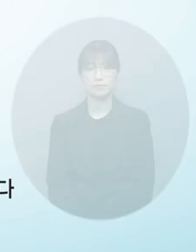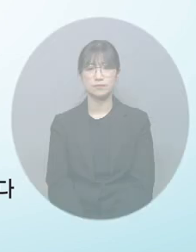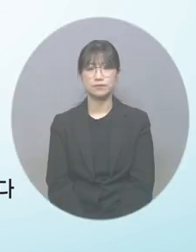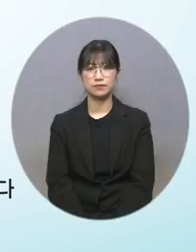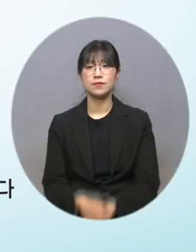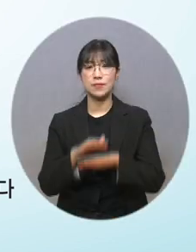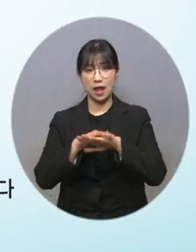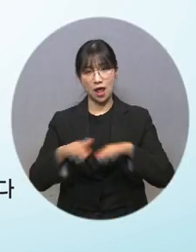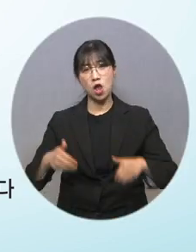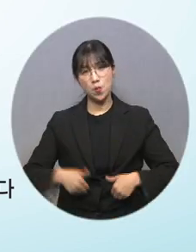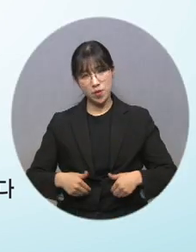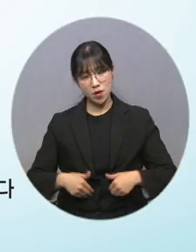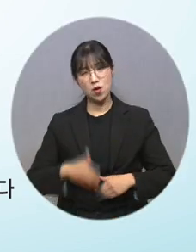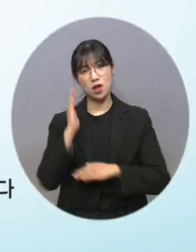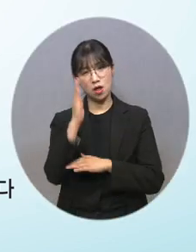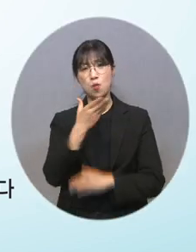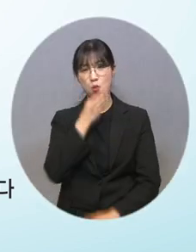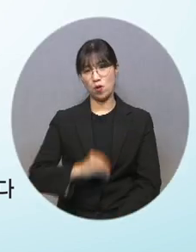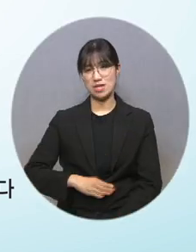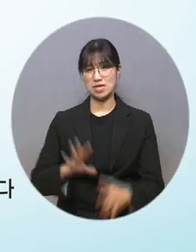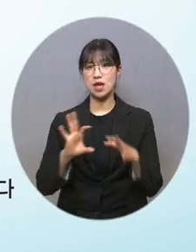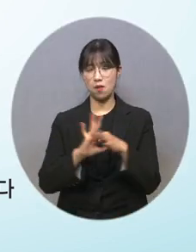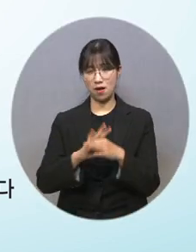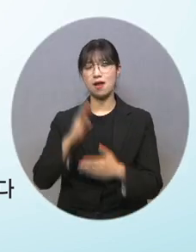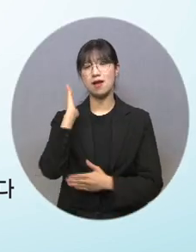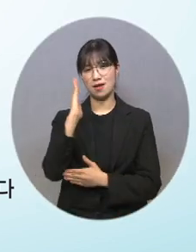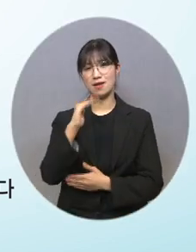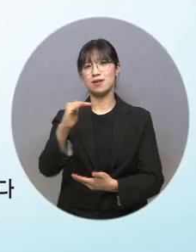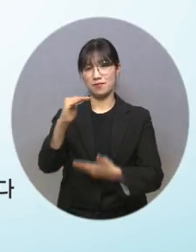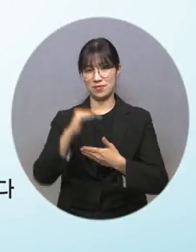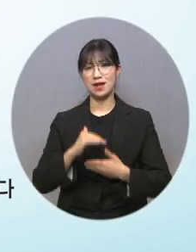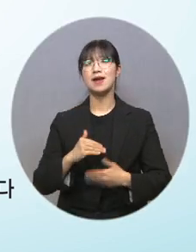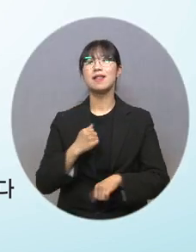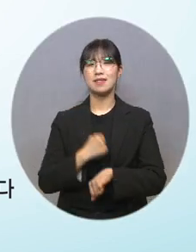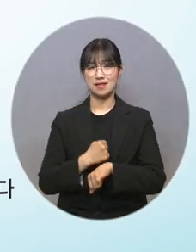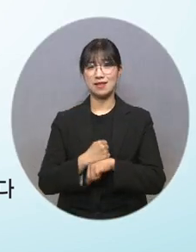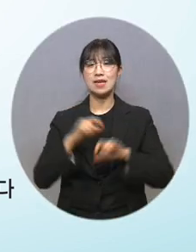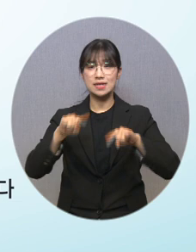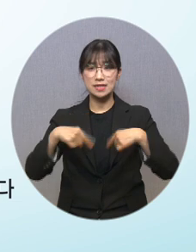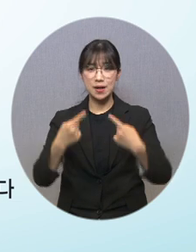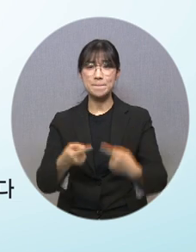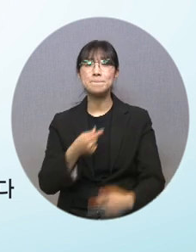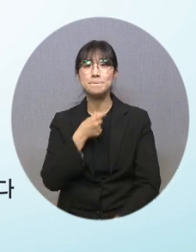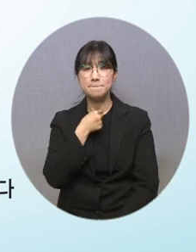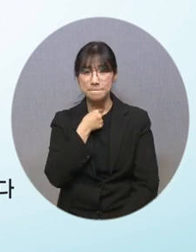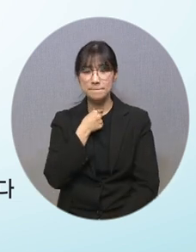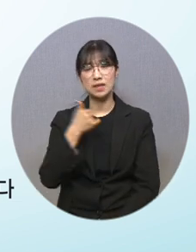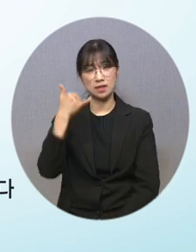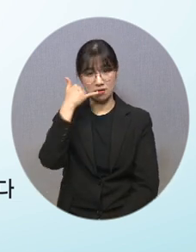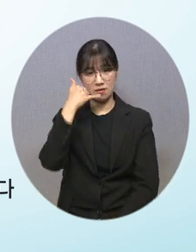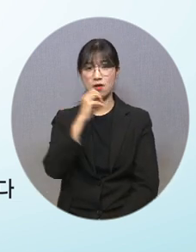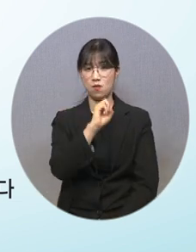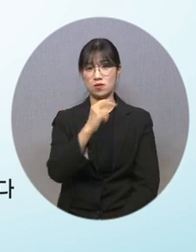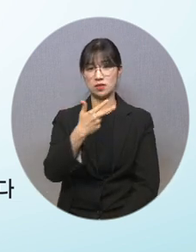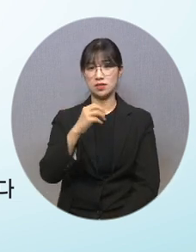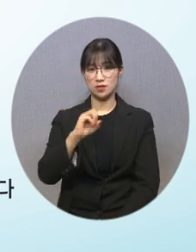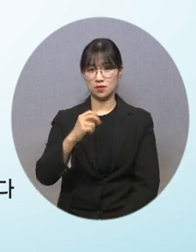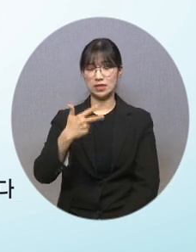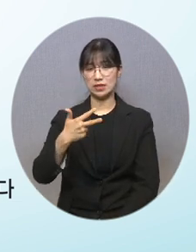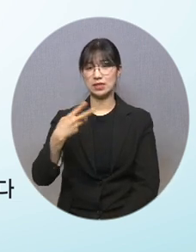해결해야 할 사연이나 복지 관련 제보를 전해드리는 나도 말 좀 합시다 참여 방법은